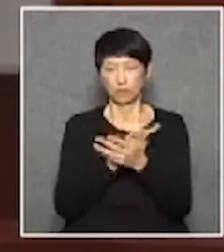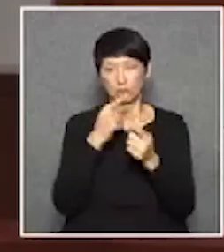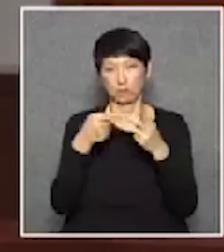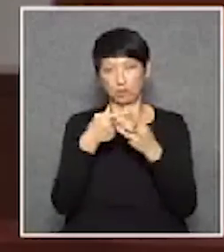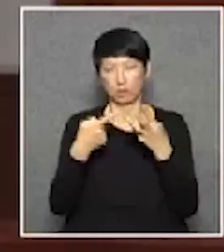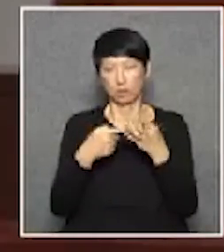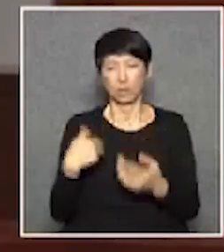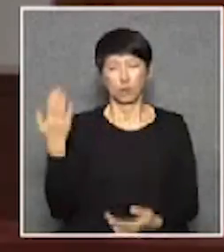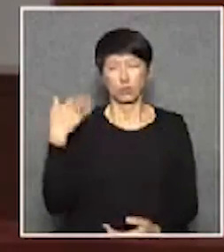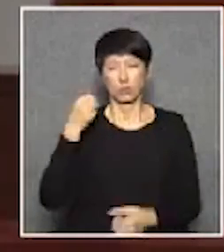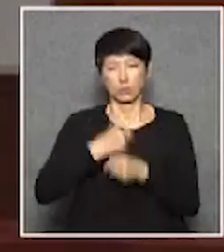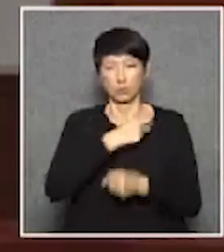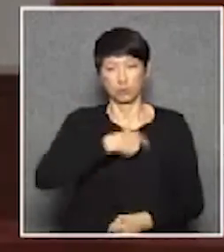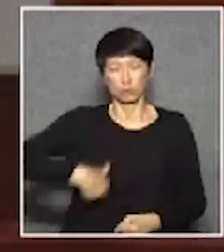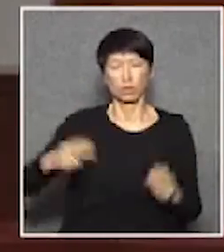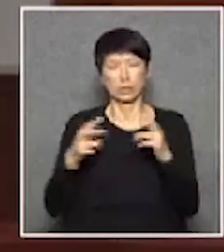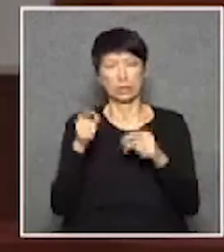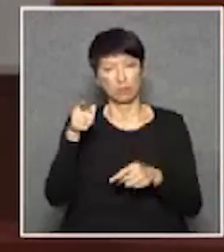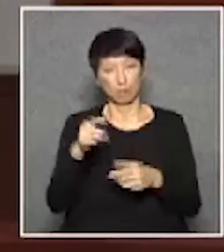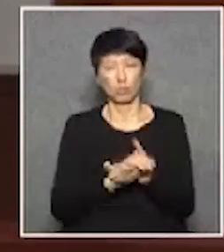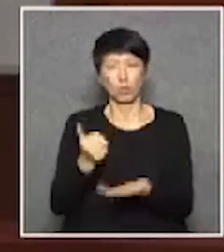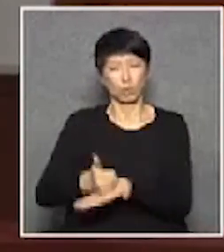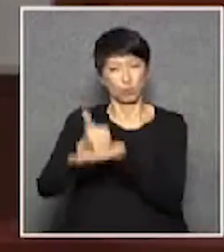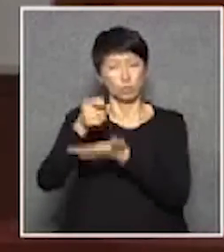我已經係認識佢，我一個好尊